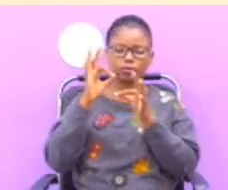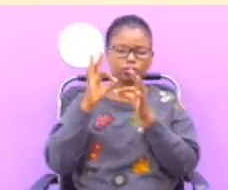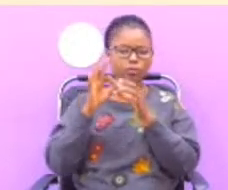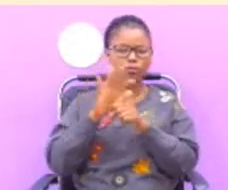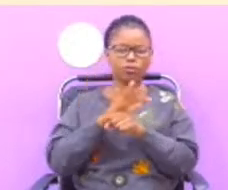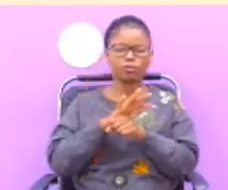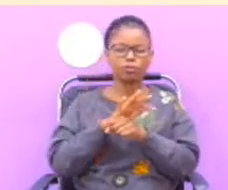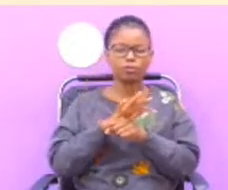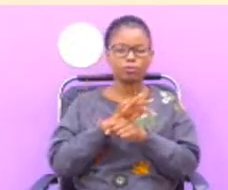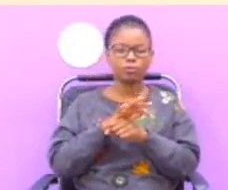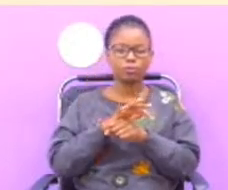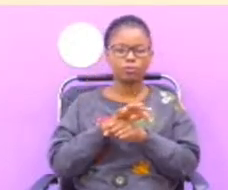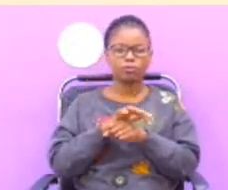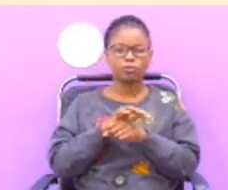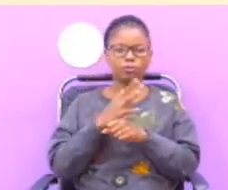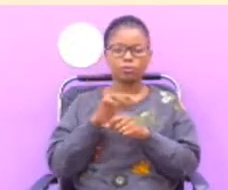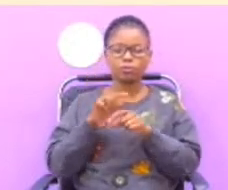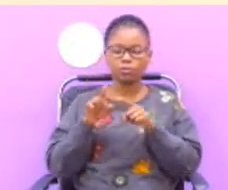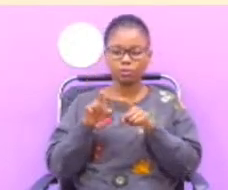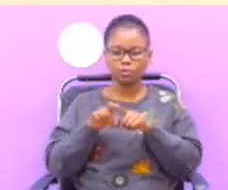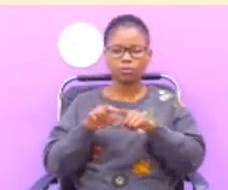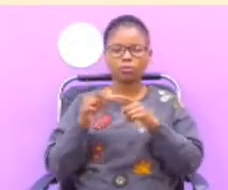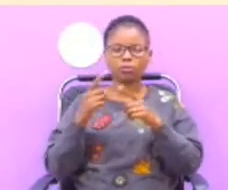ngai ni mekuhuthika guka kwihia thi